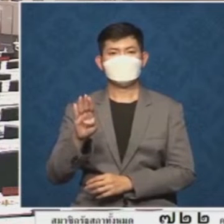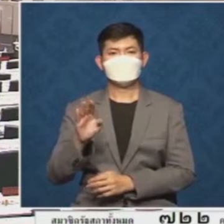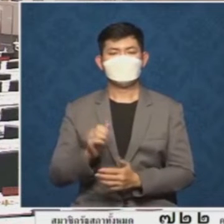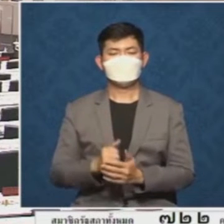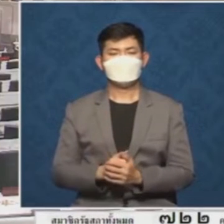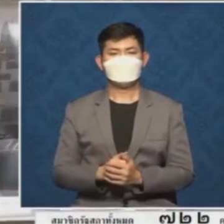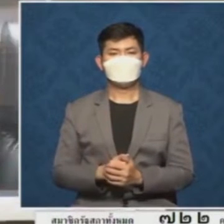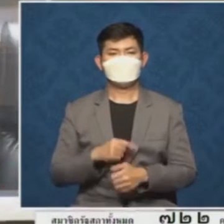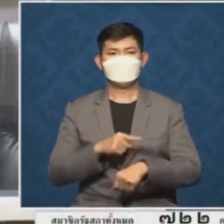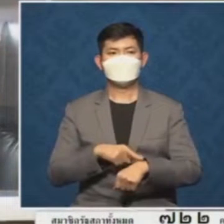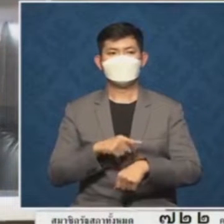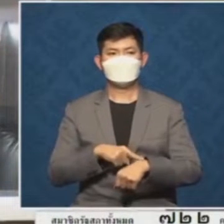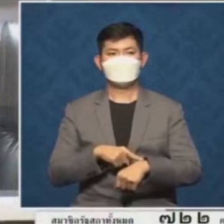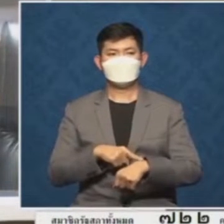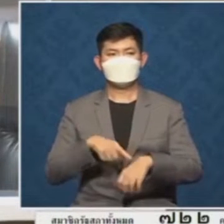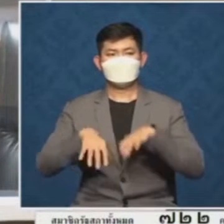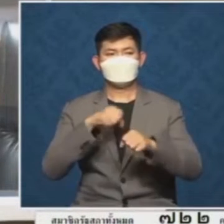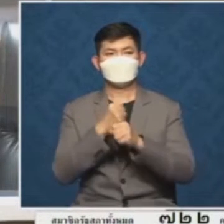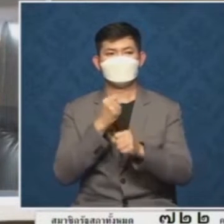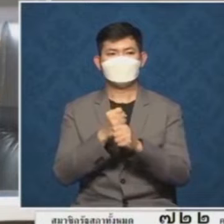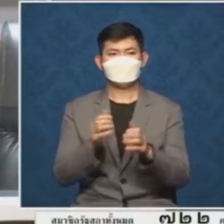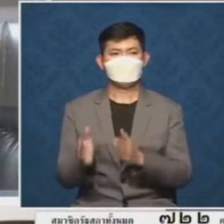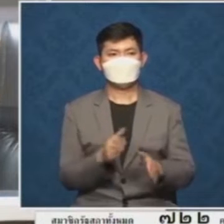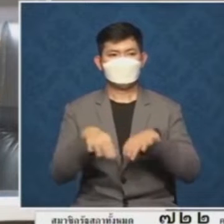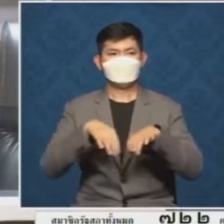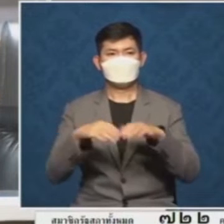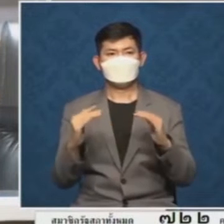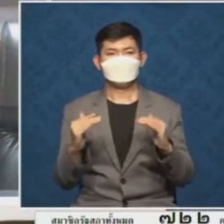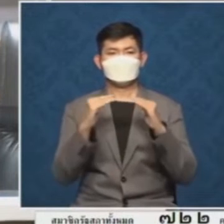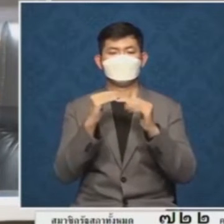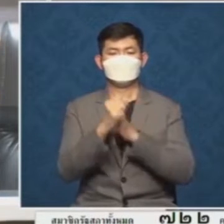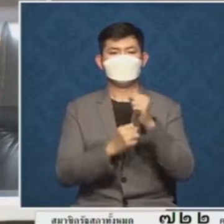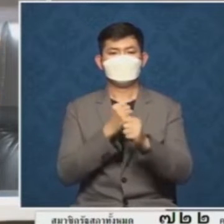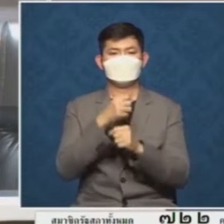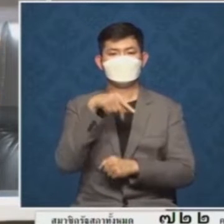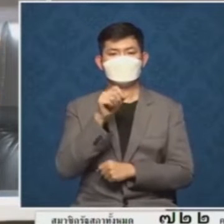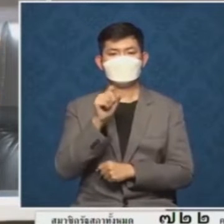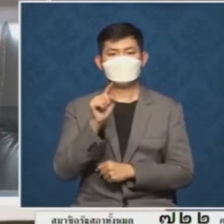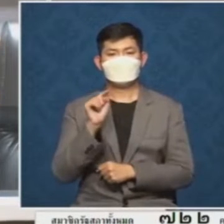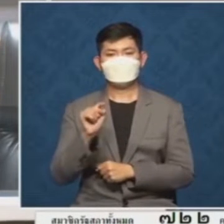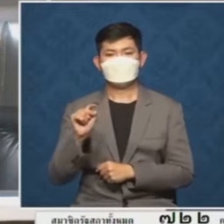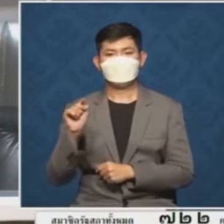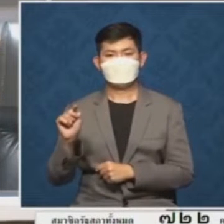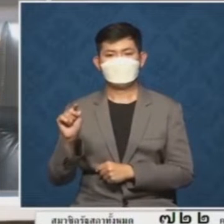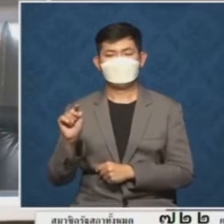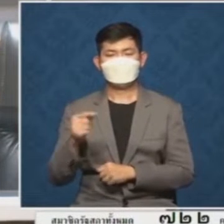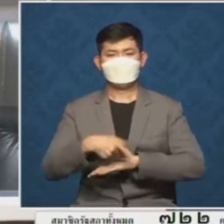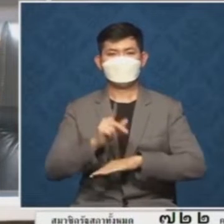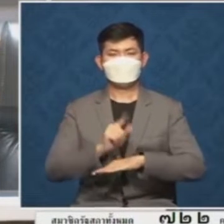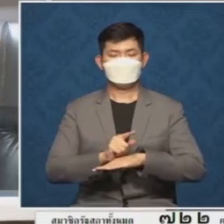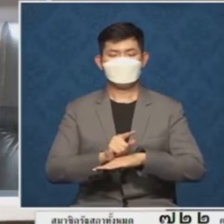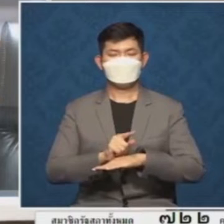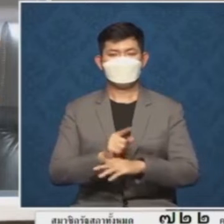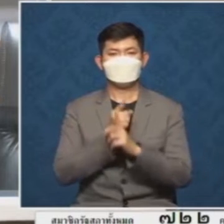กำหนดระยะเวลาดำเนินงานในกระบวนการยุติธรรมพ.ศ.จุดๆท่านประธานครับ